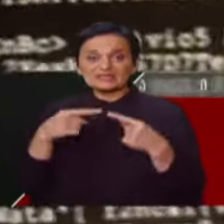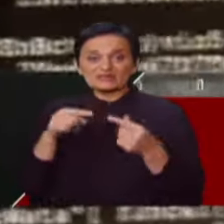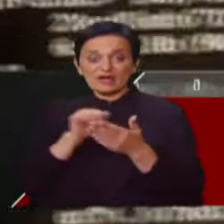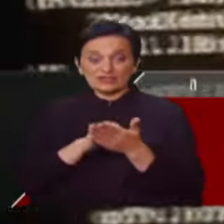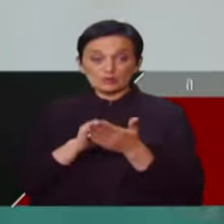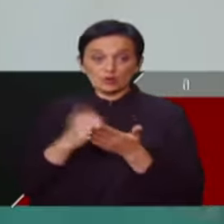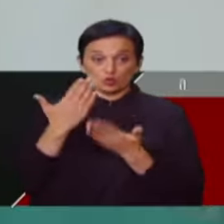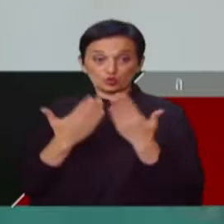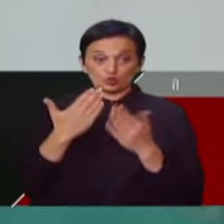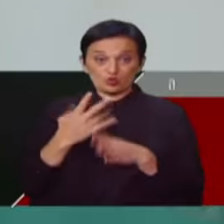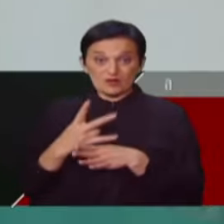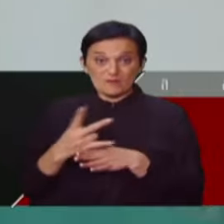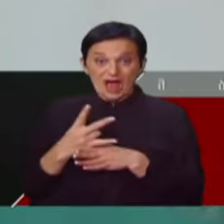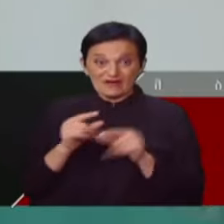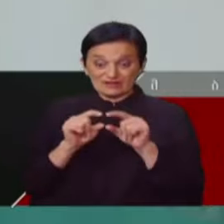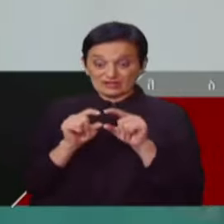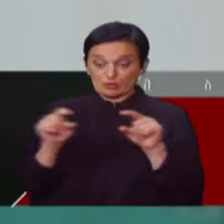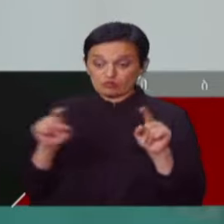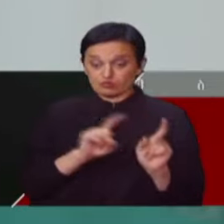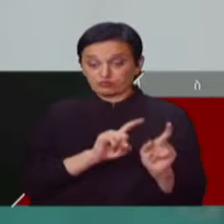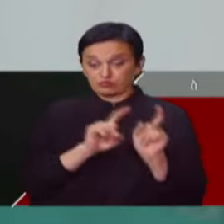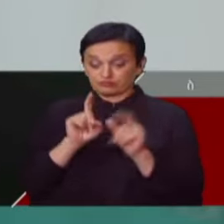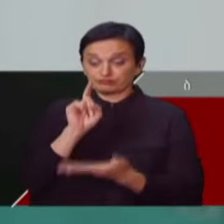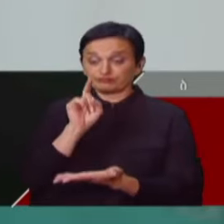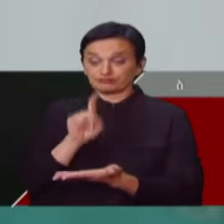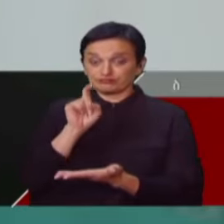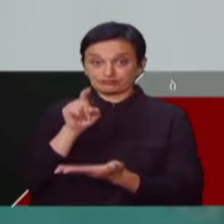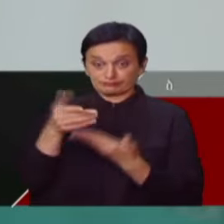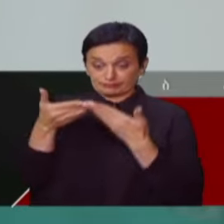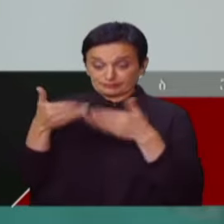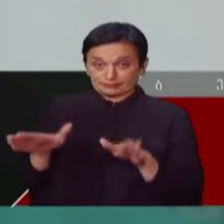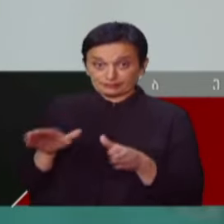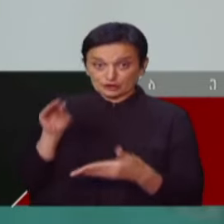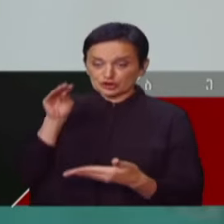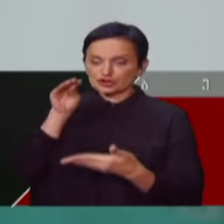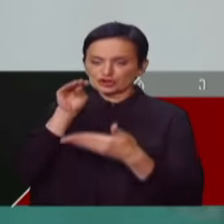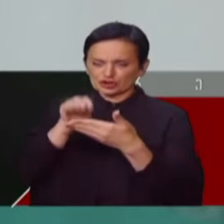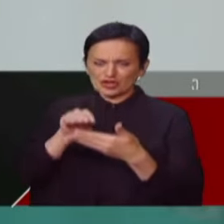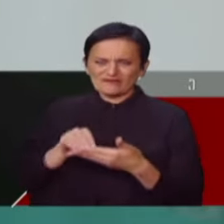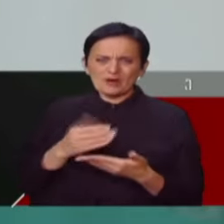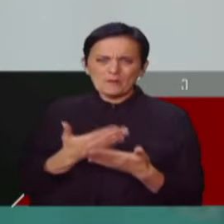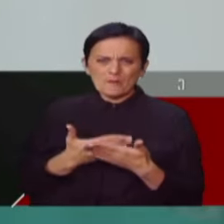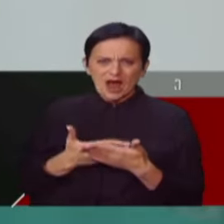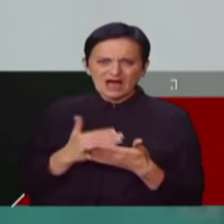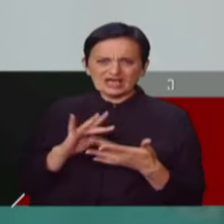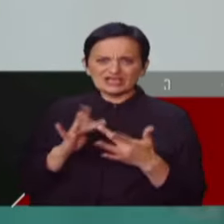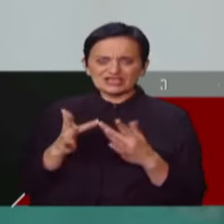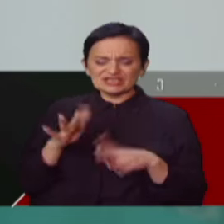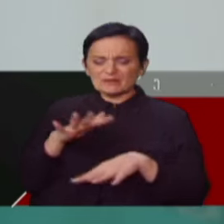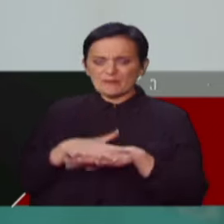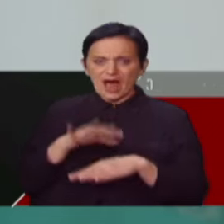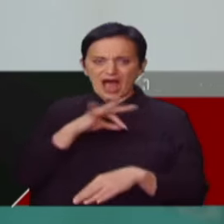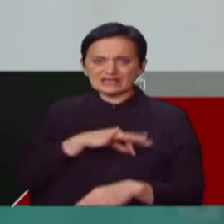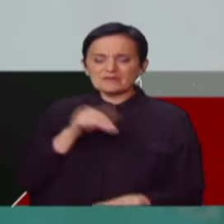გამო თუ გადავედით მავნე ბმულზე და შევიყვანეთ, მაგალითისთვის ინტერნეტ ბანკის